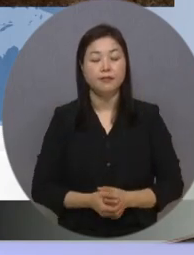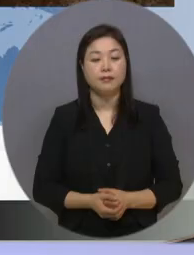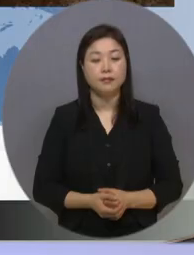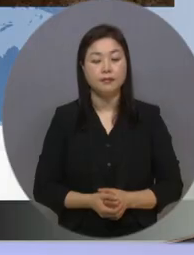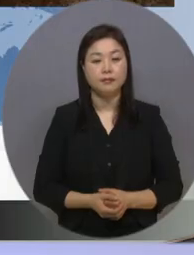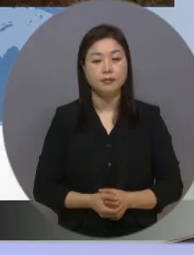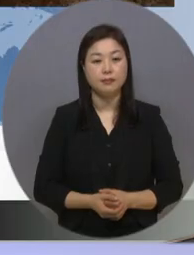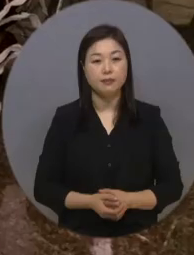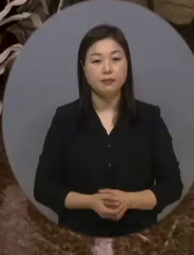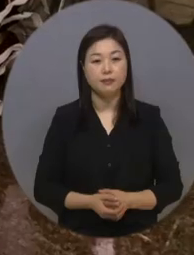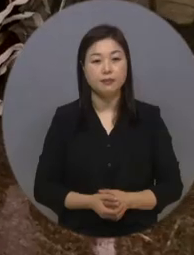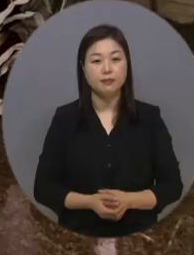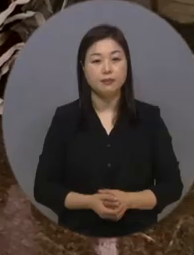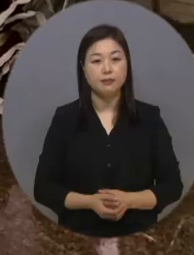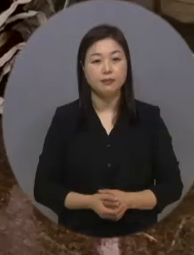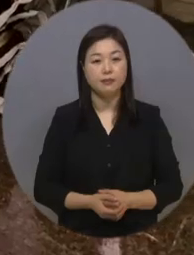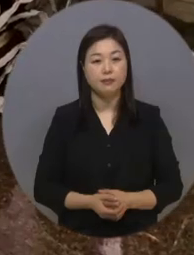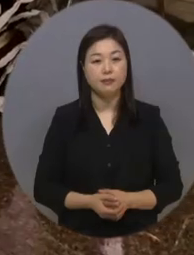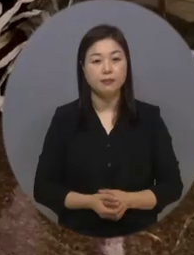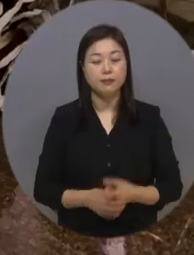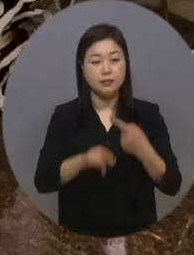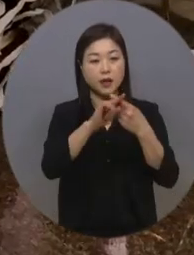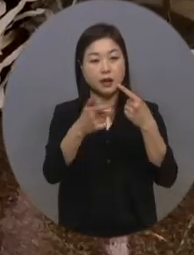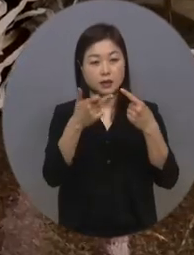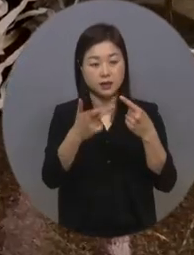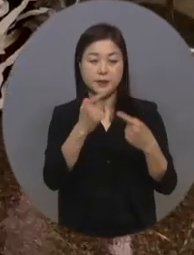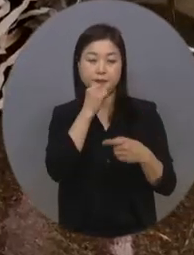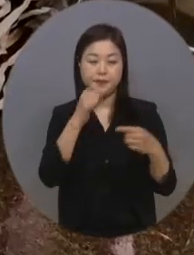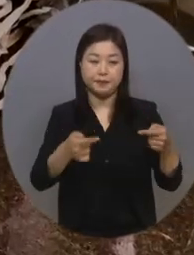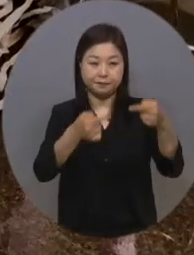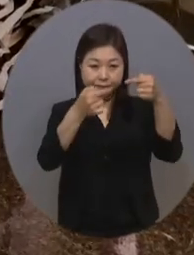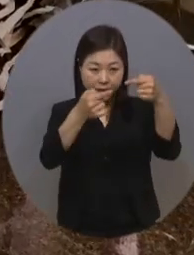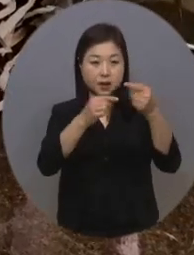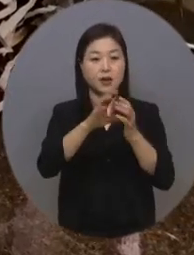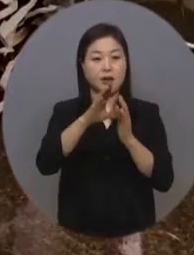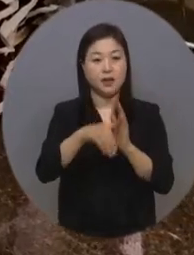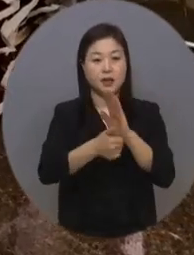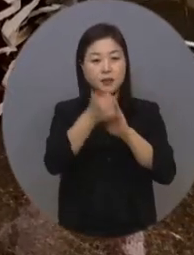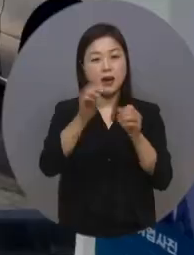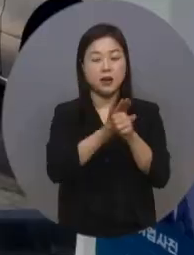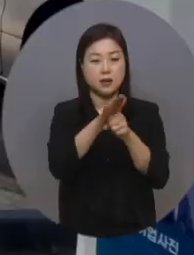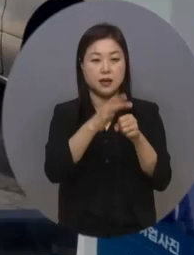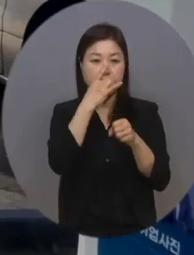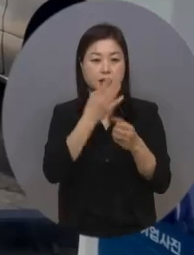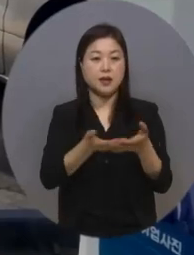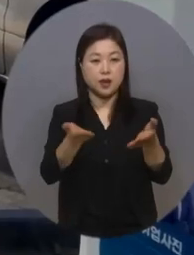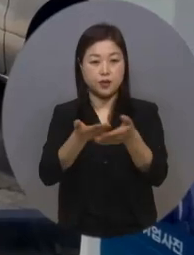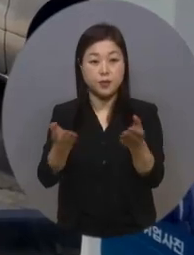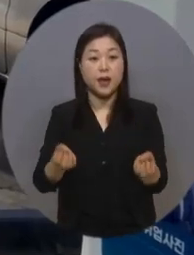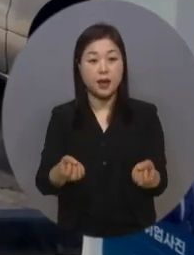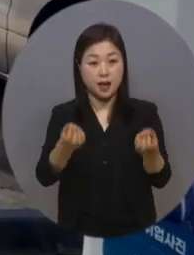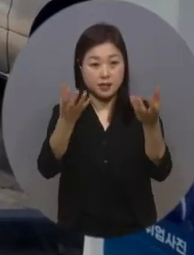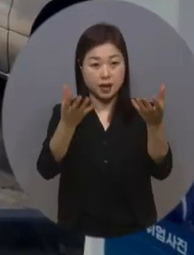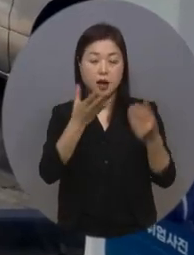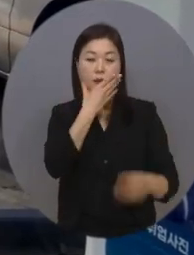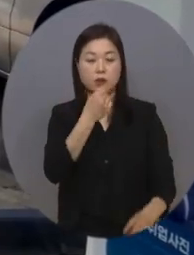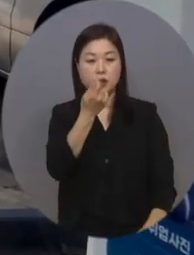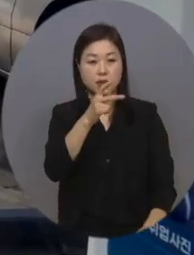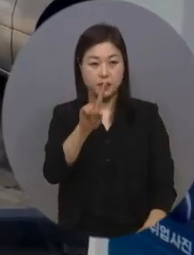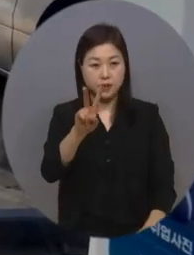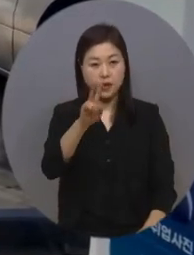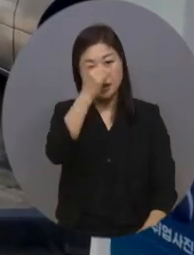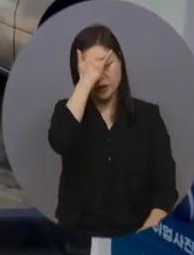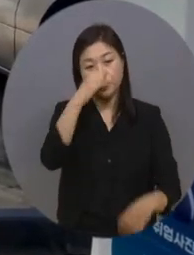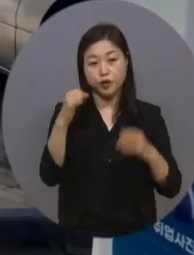보도합니다. 지난 17일 설 명절을 맞아 희망과 사랑의 쌀 나눔 행사가 복지TV